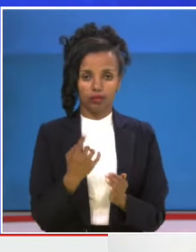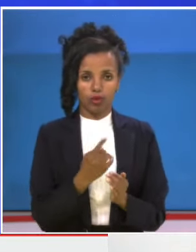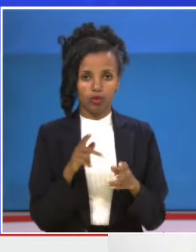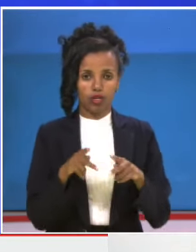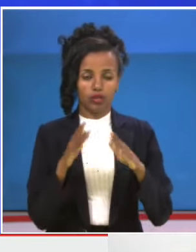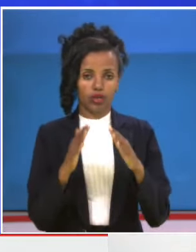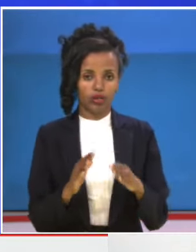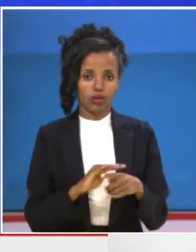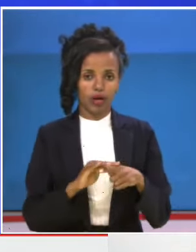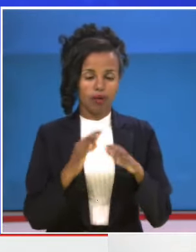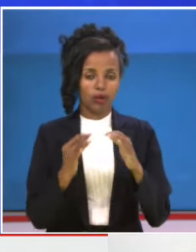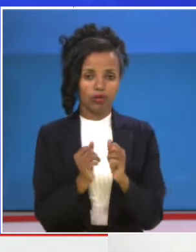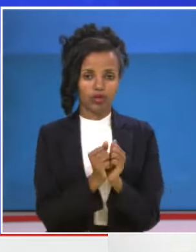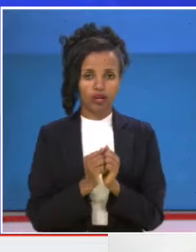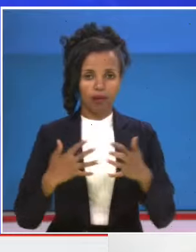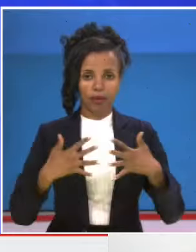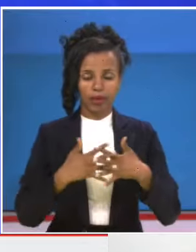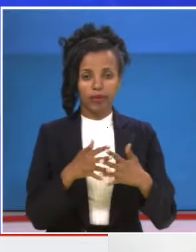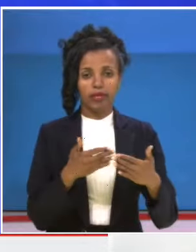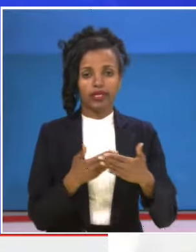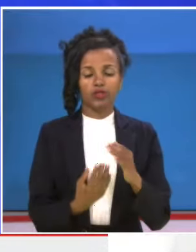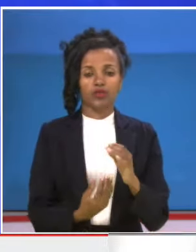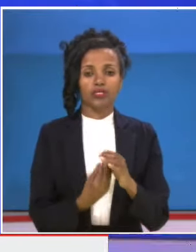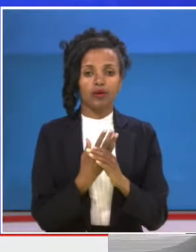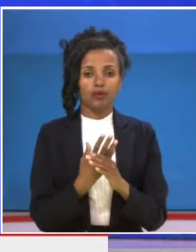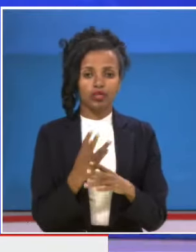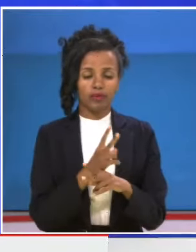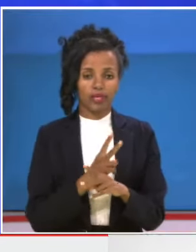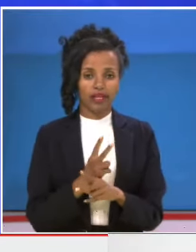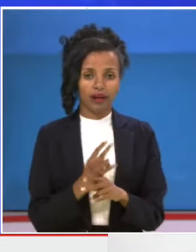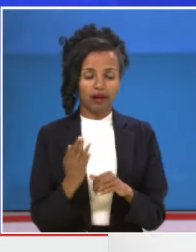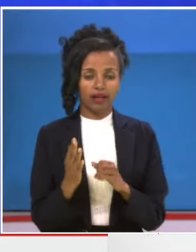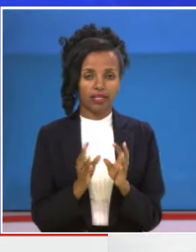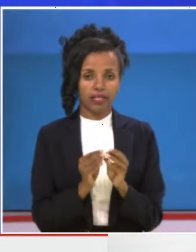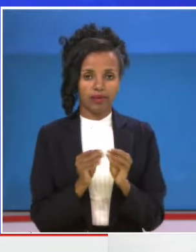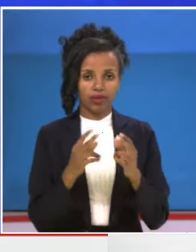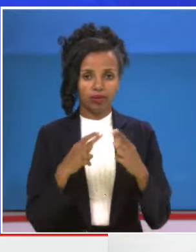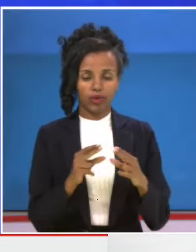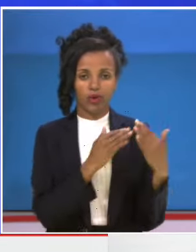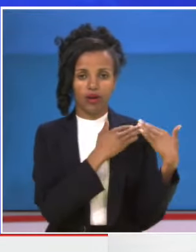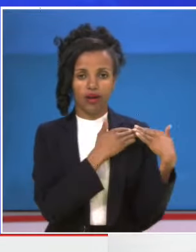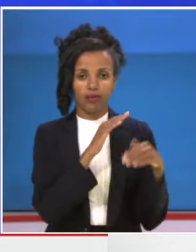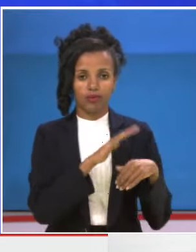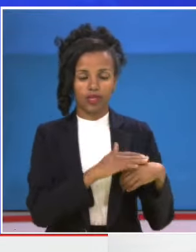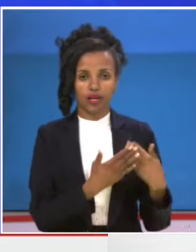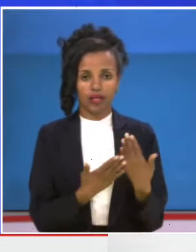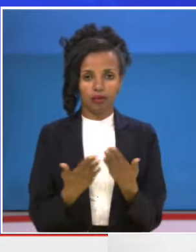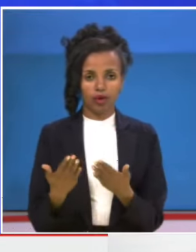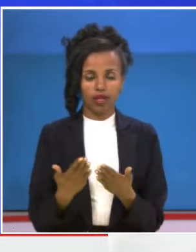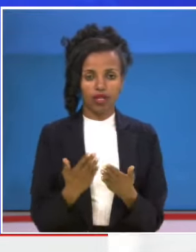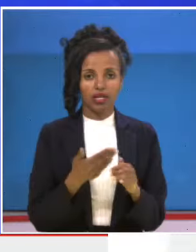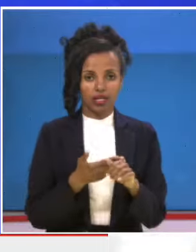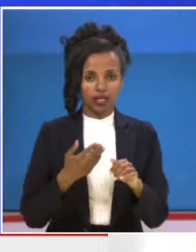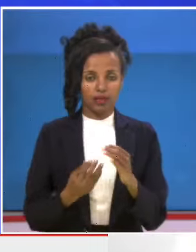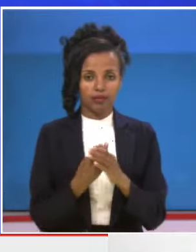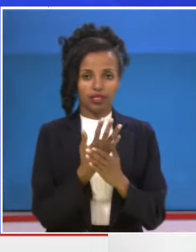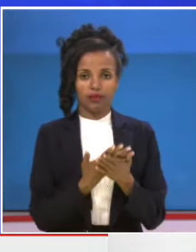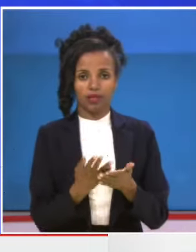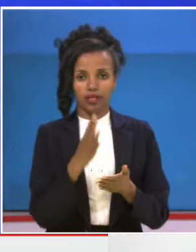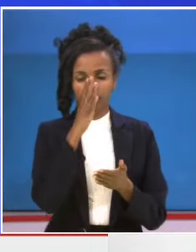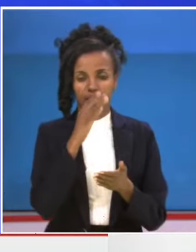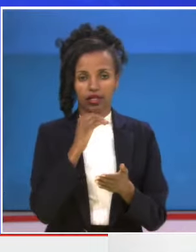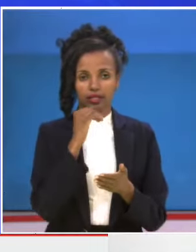አደሩ ከባለሙያዎች ጋር በመተባበር የደረሱ ሰብሎችን በጥንቃቄ እንዲሰበስብ ቢሮ ኃላፊው ጥሪ አቅርበዋል። የድህረ ምርት ብክነት